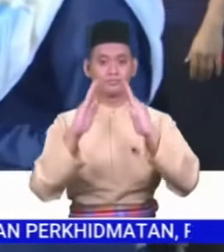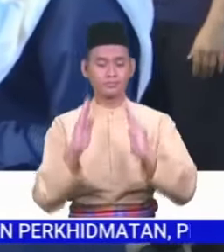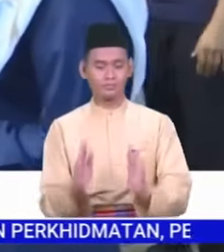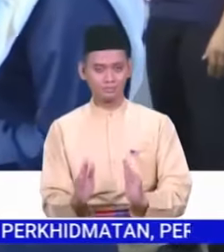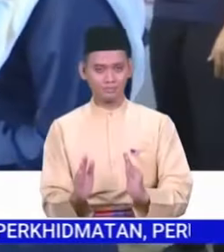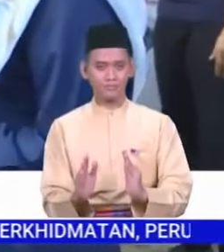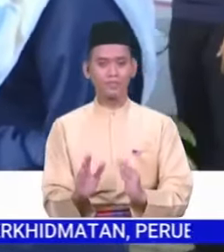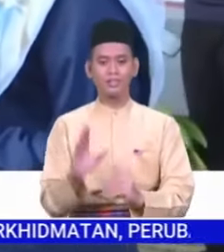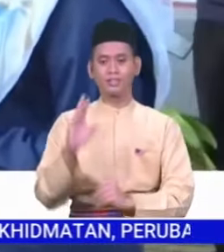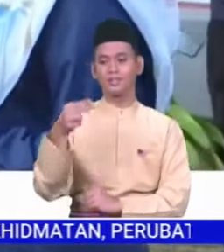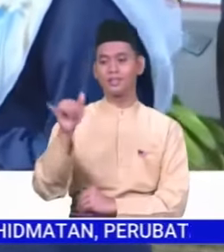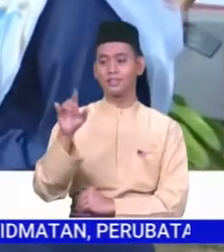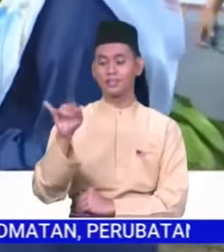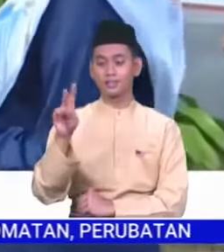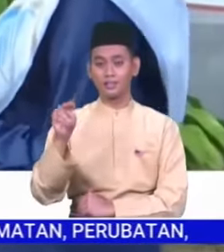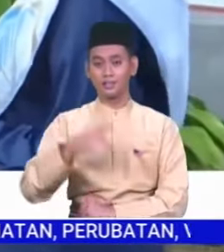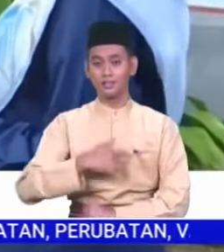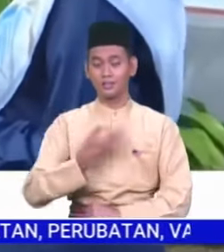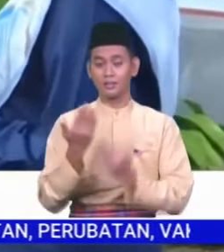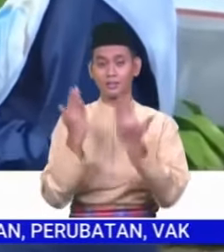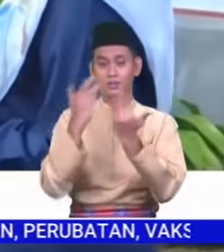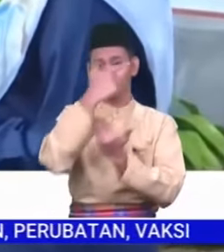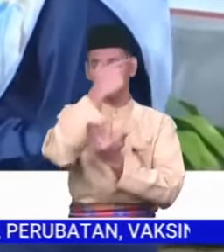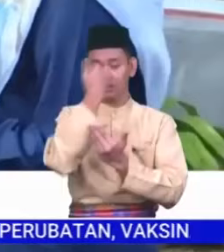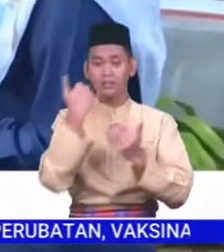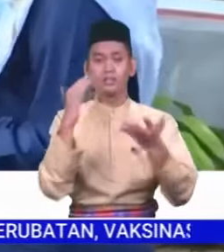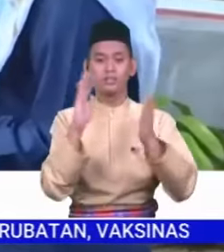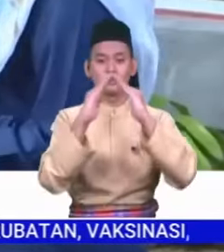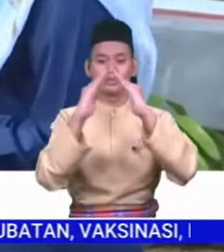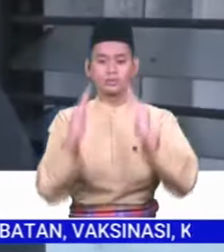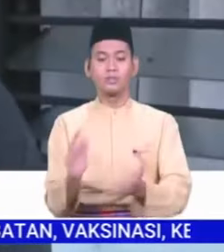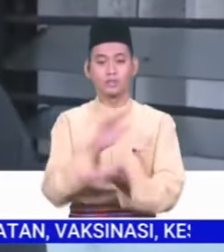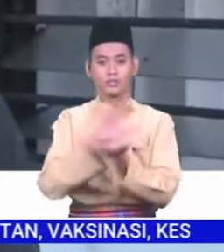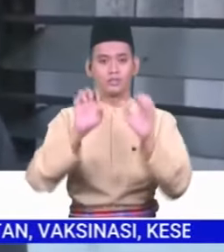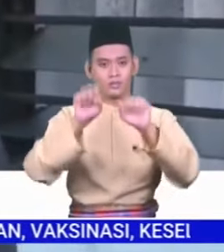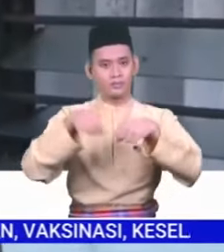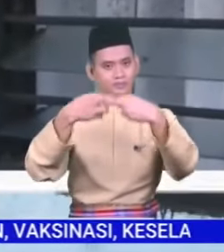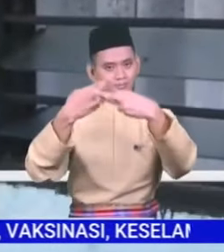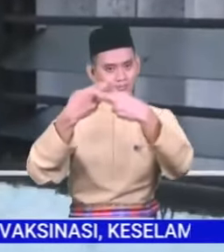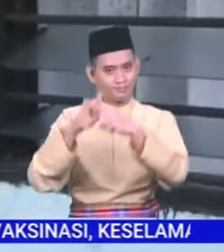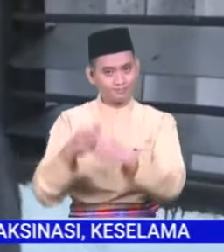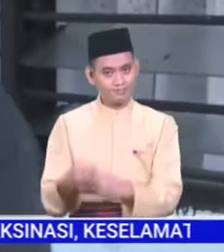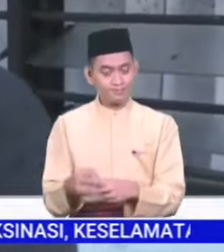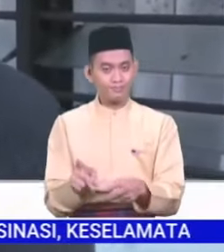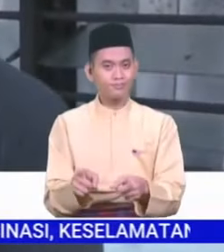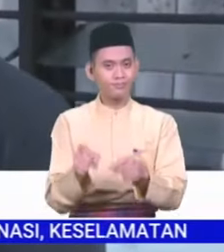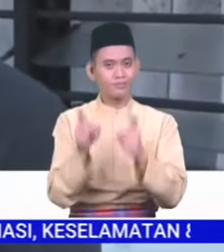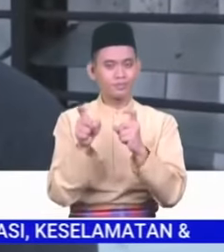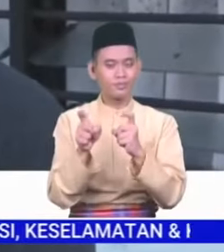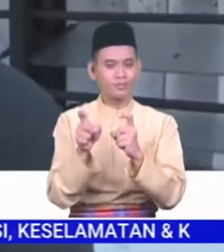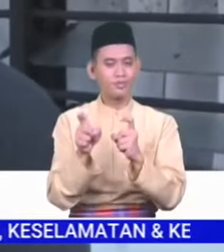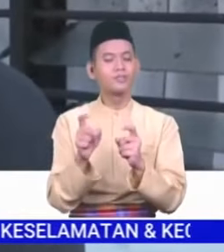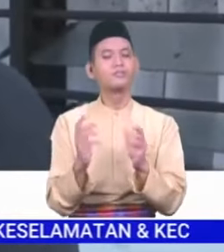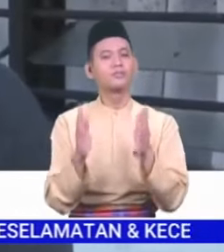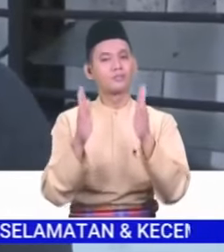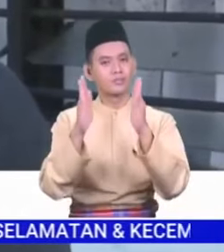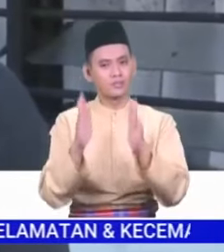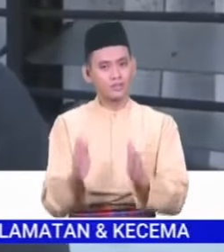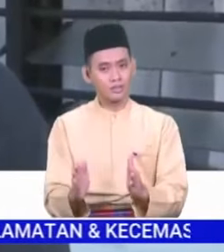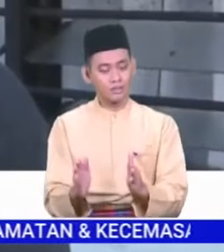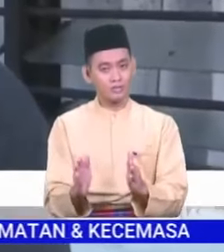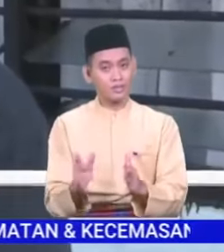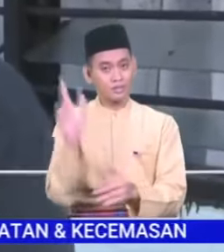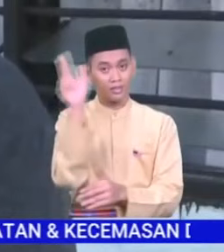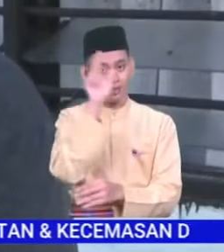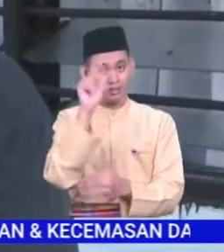yang rusak bagian Bombong dapat dibaiki segera Halo Pakde yang banyak bantui aku gemuk macam aja